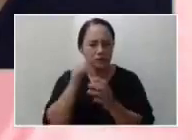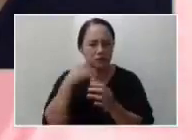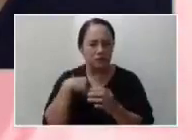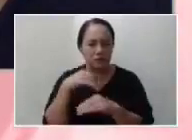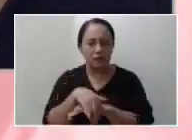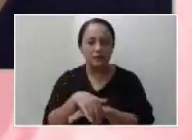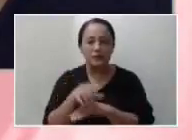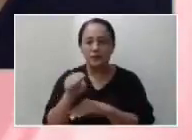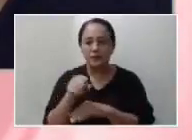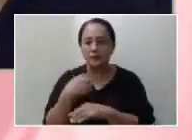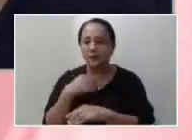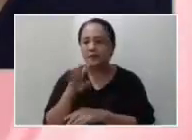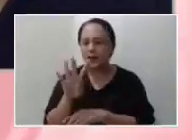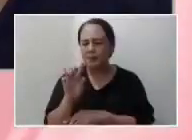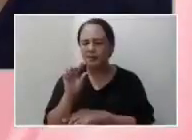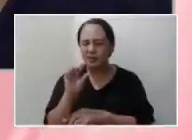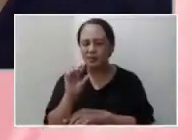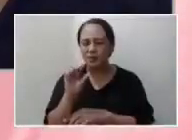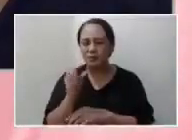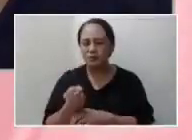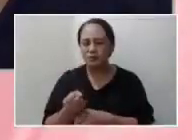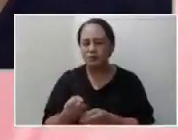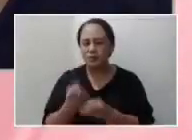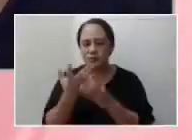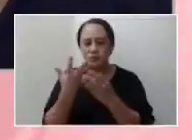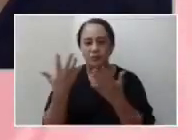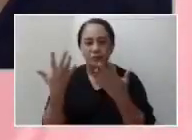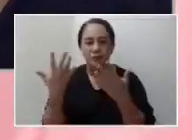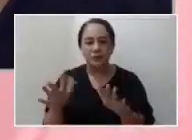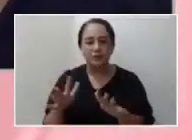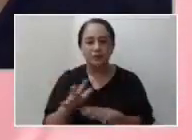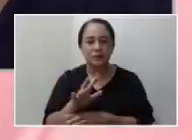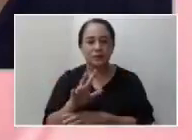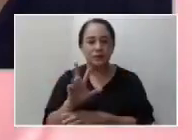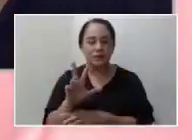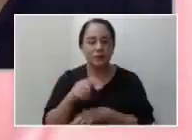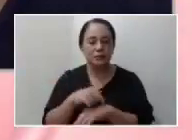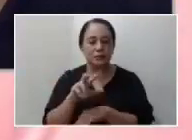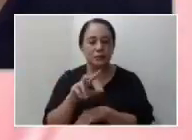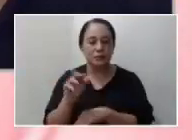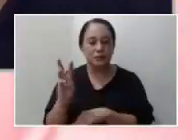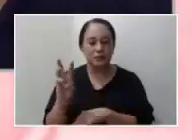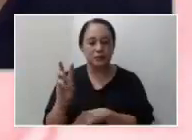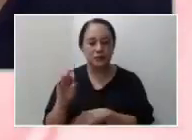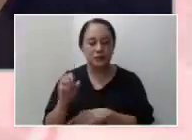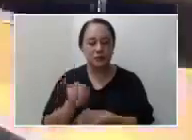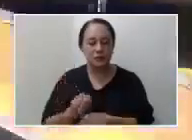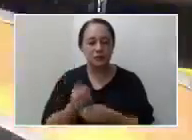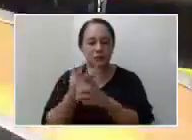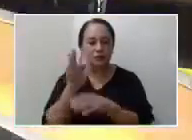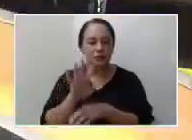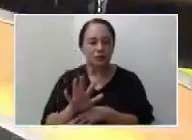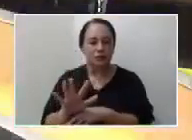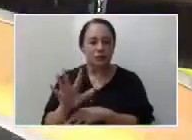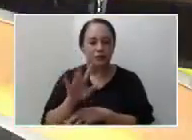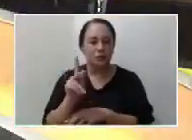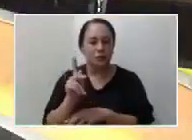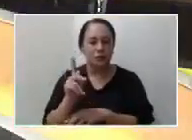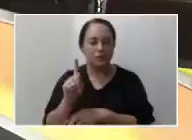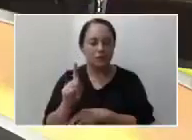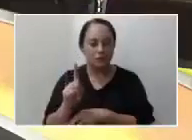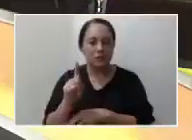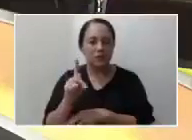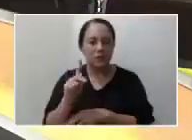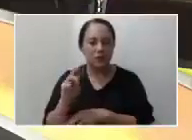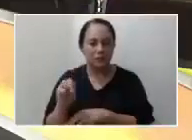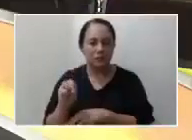ba kalapit yan? At yan po ba yung mamomonitor from time to time? Maglalabas po kayo ng videos o photo tungkol po dyan